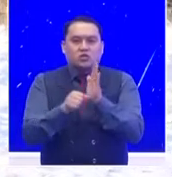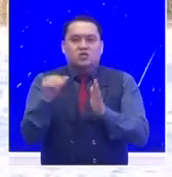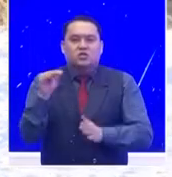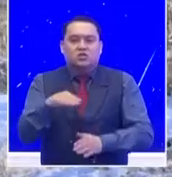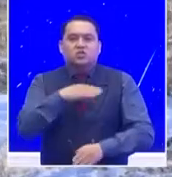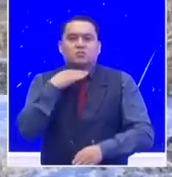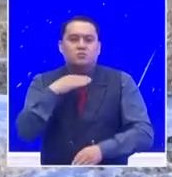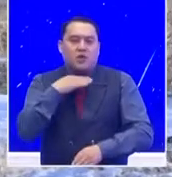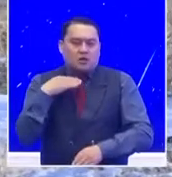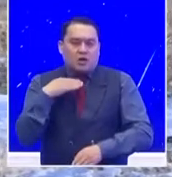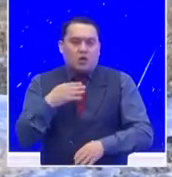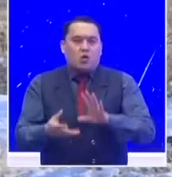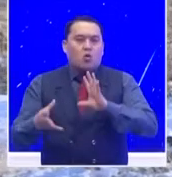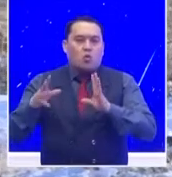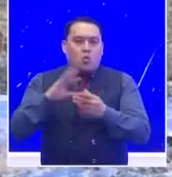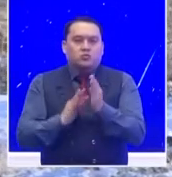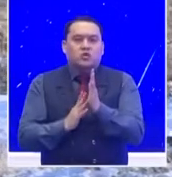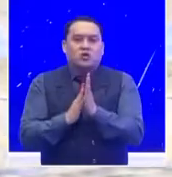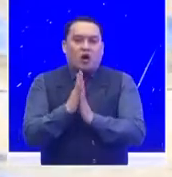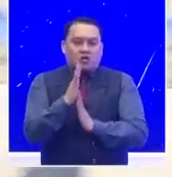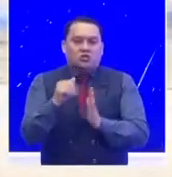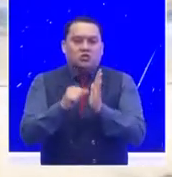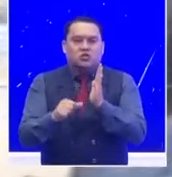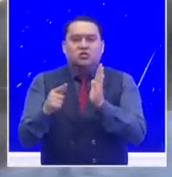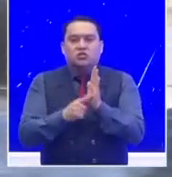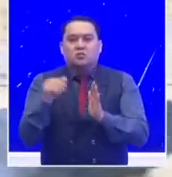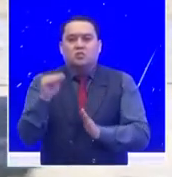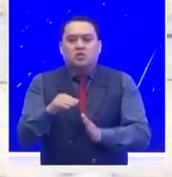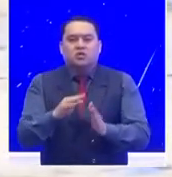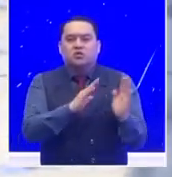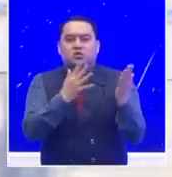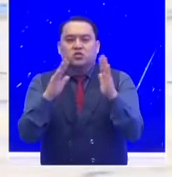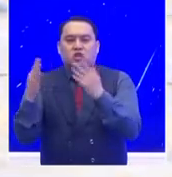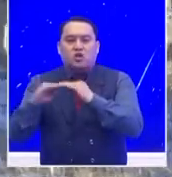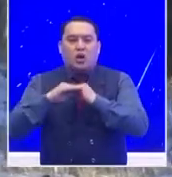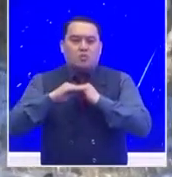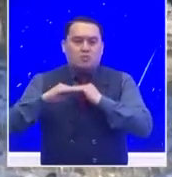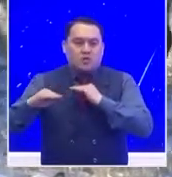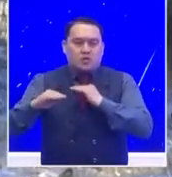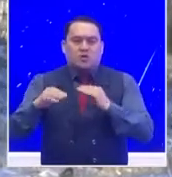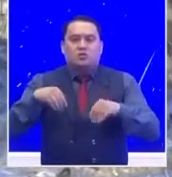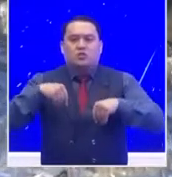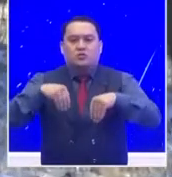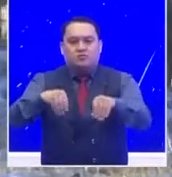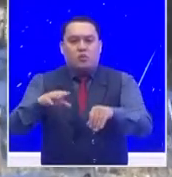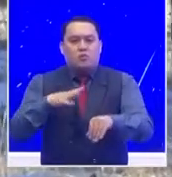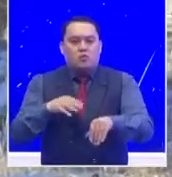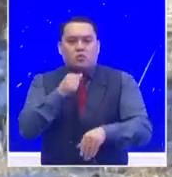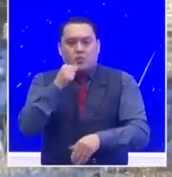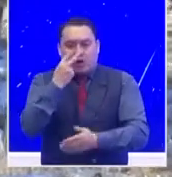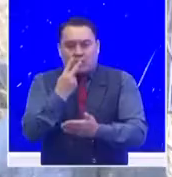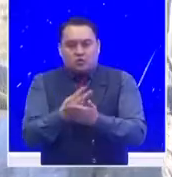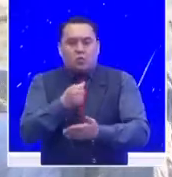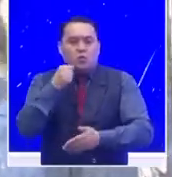тонн мяса. Общий же вал в растениеводстве – 67 тысяч тонн садовых, полевых и бахчевых культур. Этот показатель в текущем году